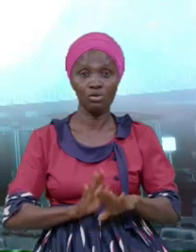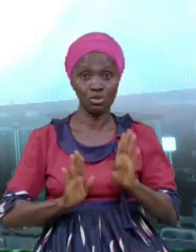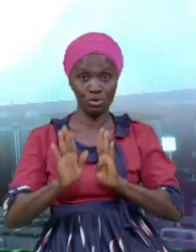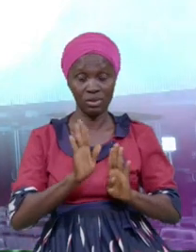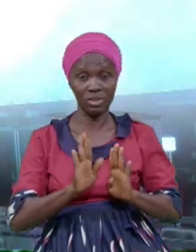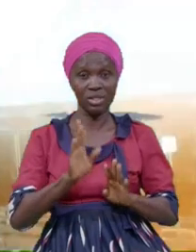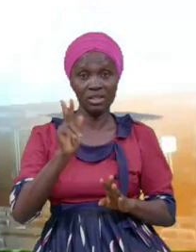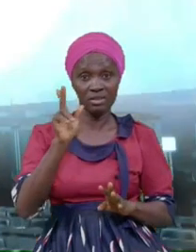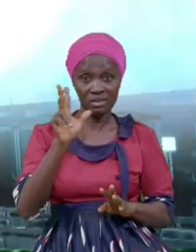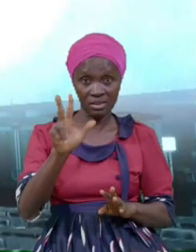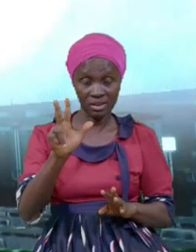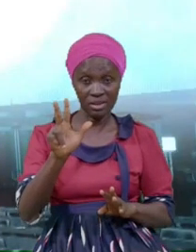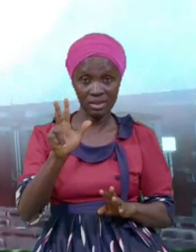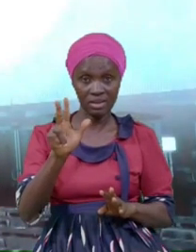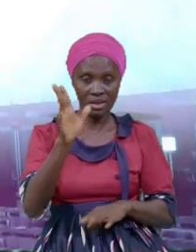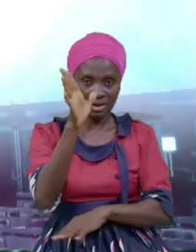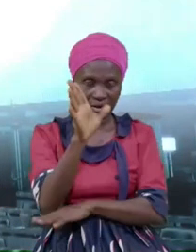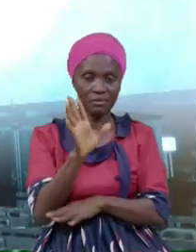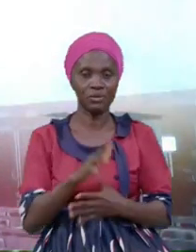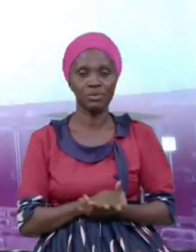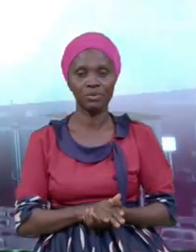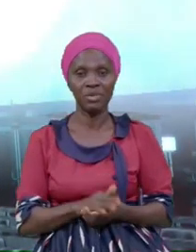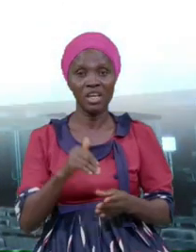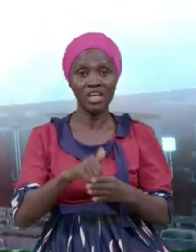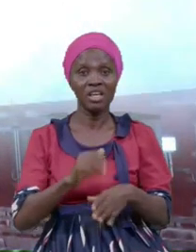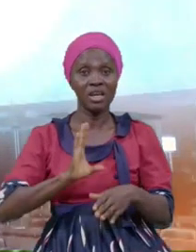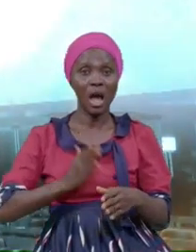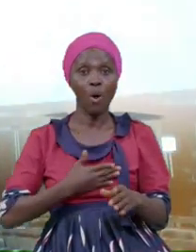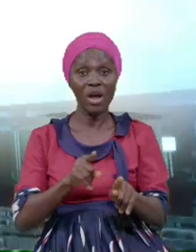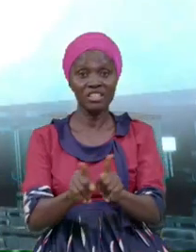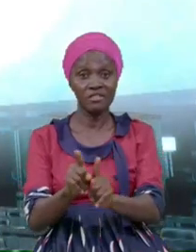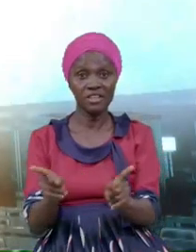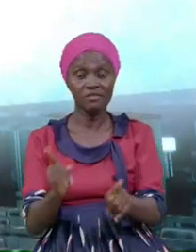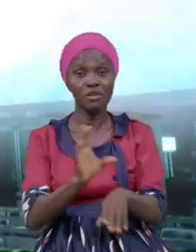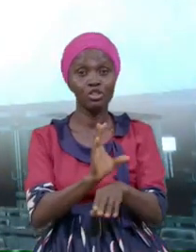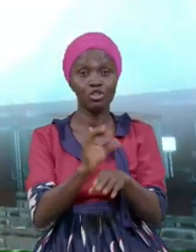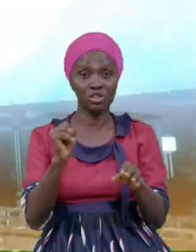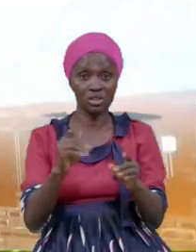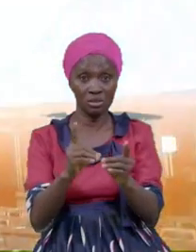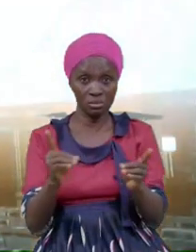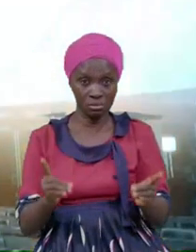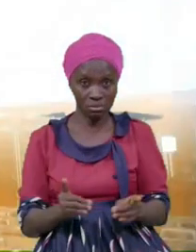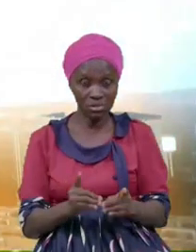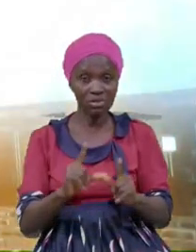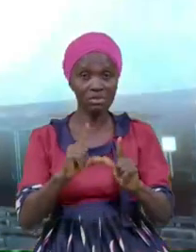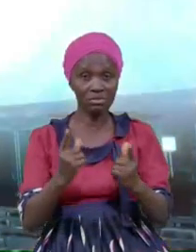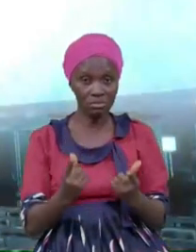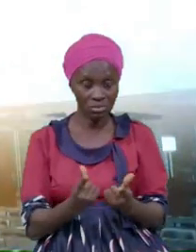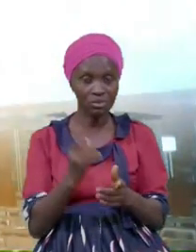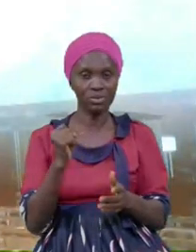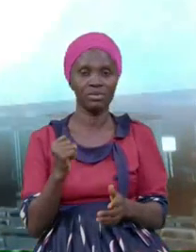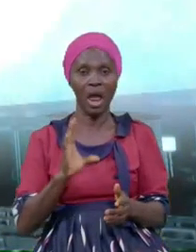monde. Vous aurez donc plus d'informations dans vos nations, dans vos